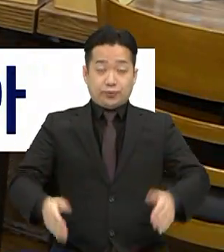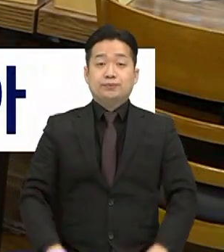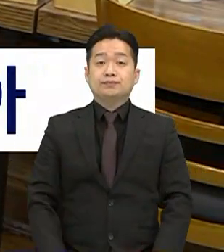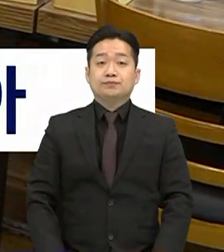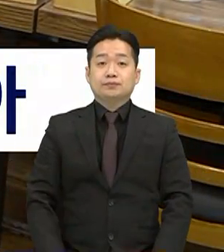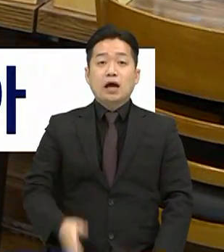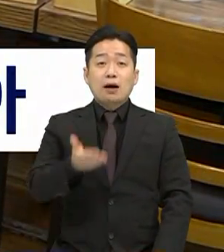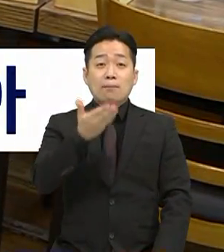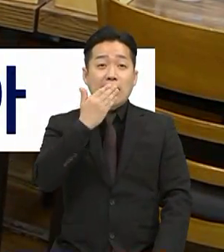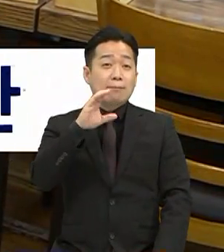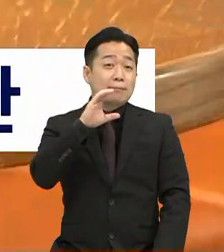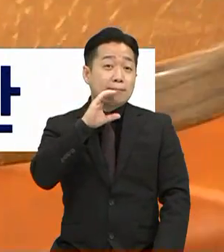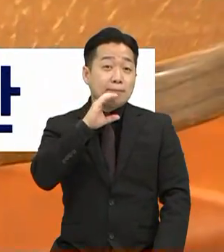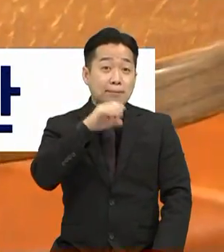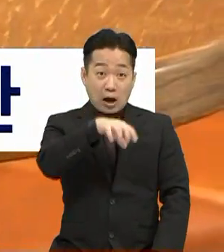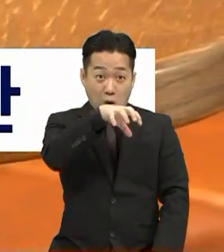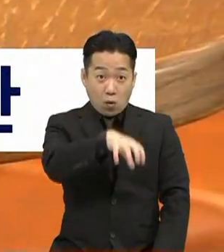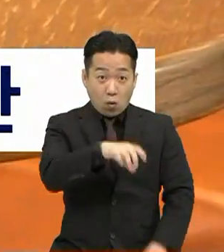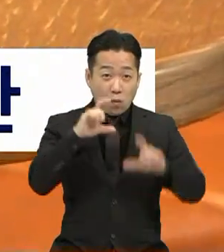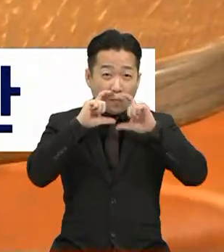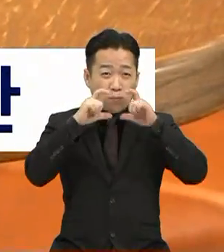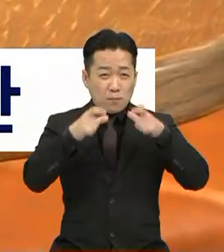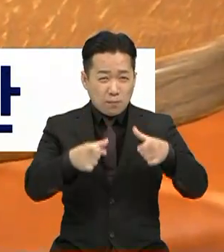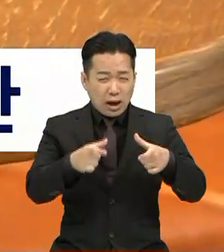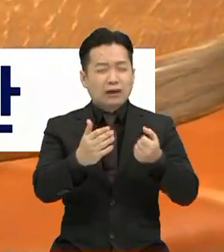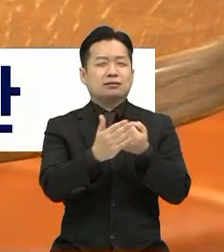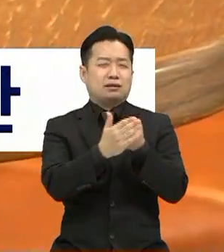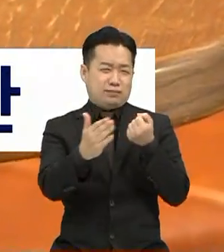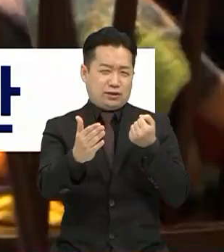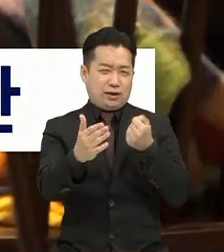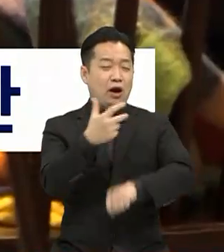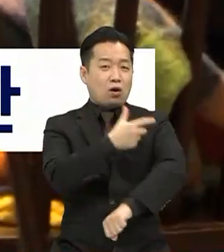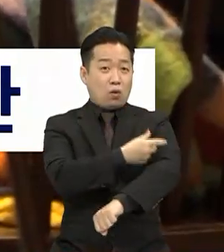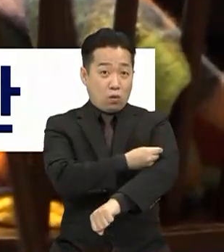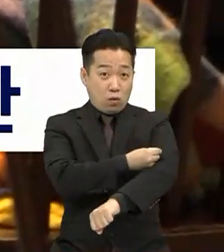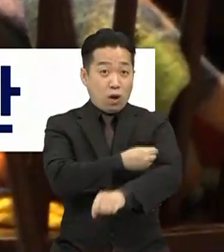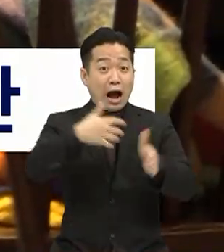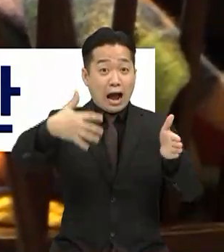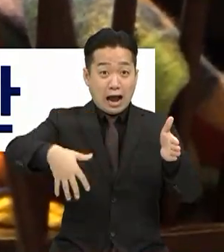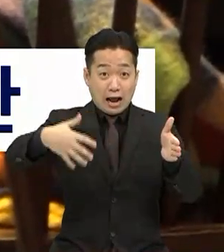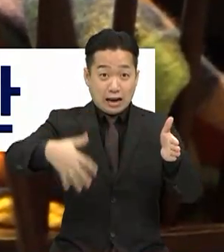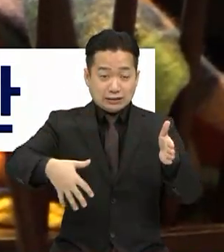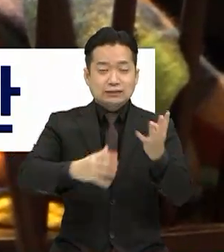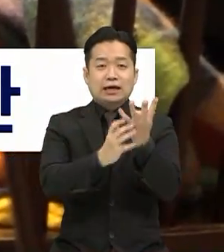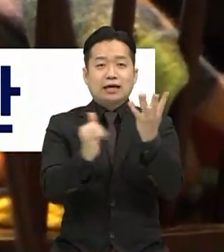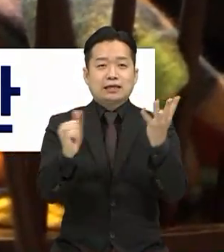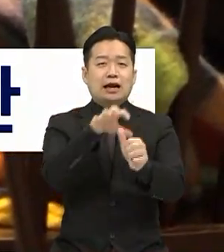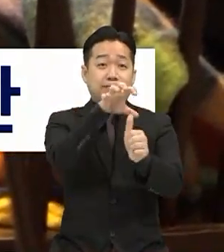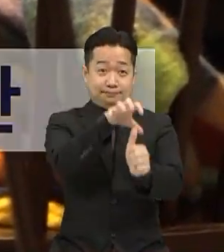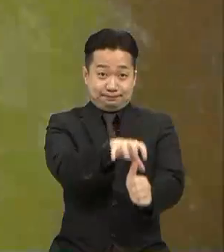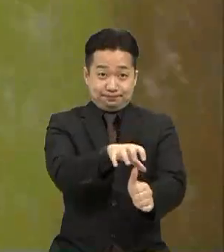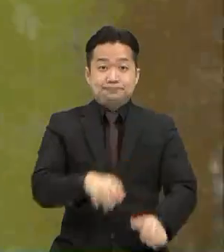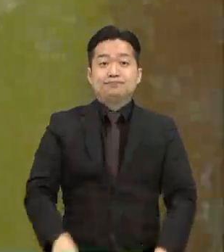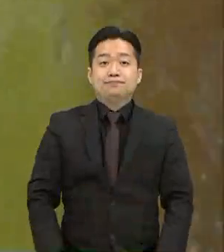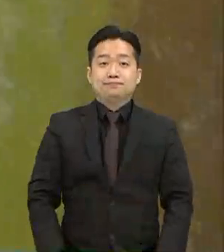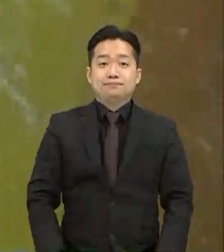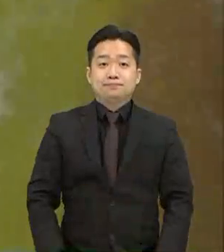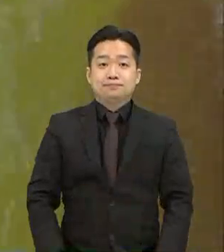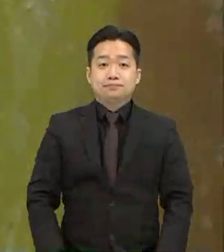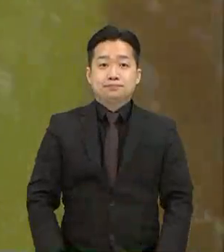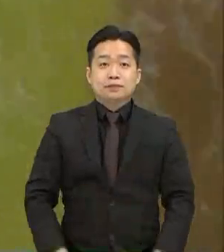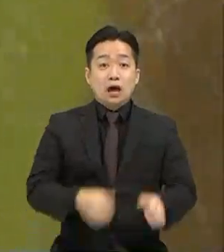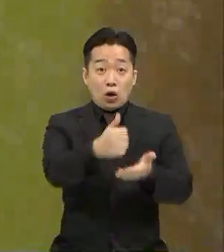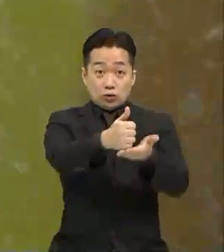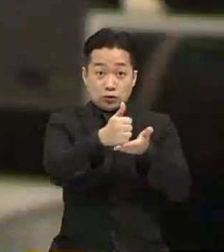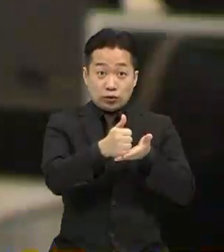다만 식당과 카페는 마스크를 벗는다는 점 때문에 접종을 마치지 않은 사람들은 4명으로 제한했습니다.